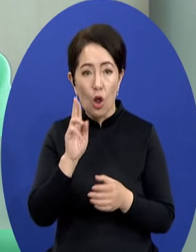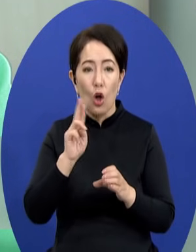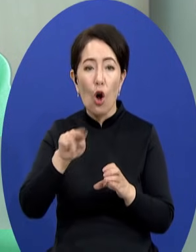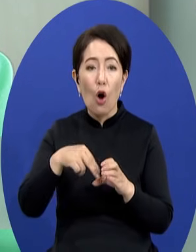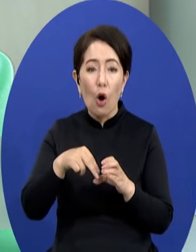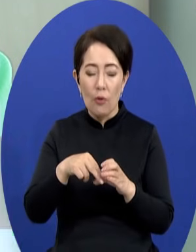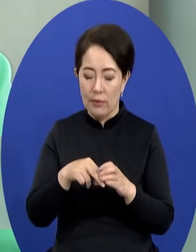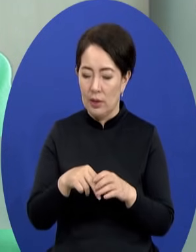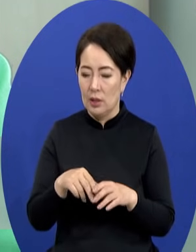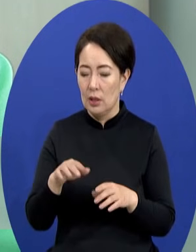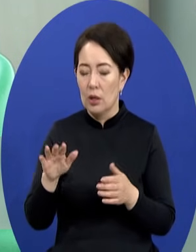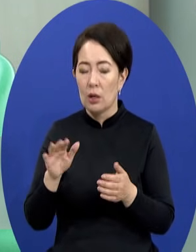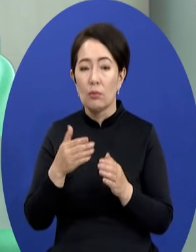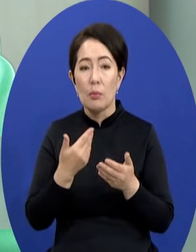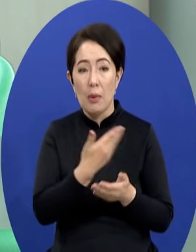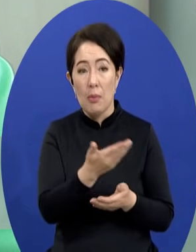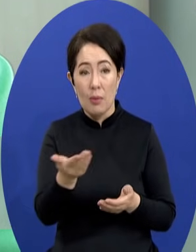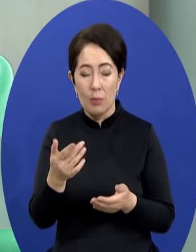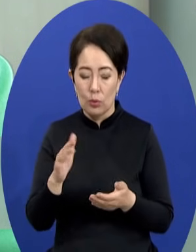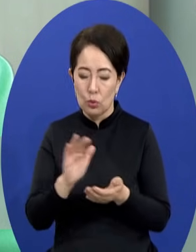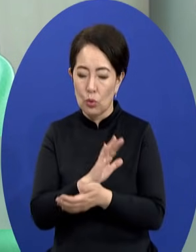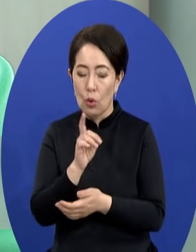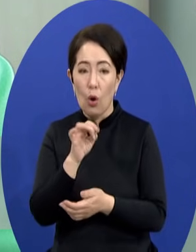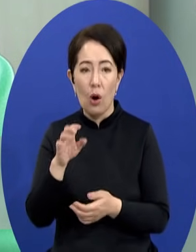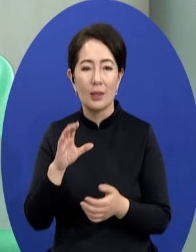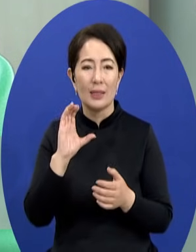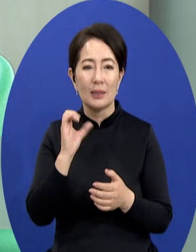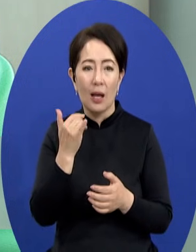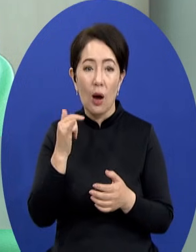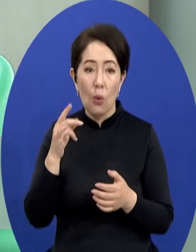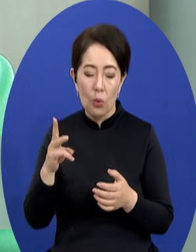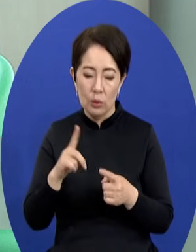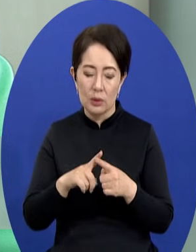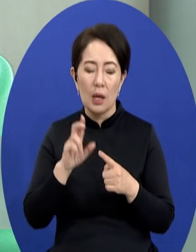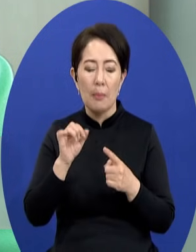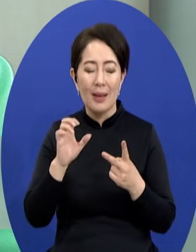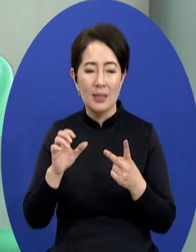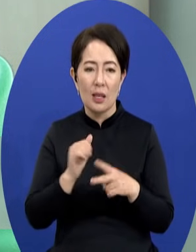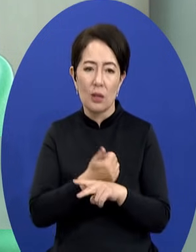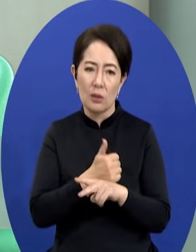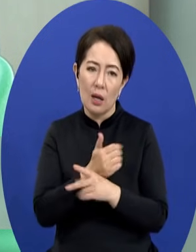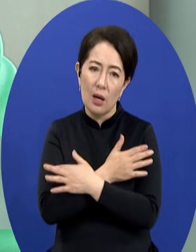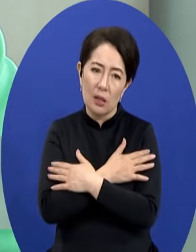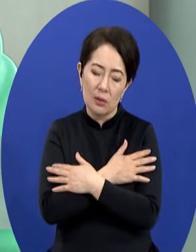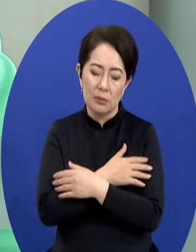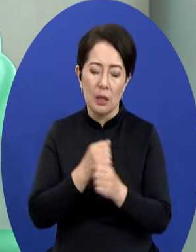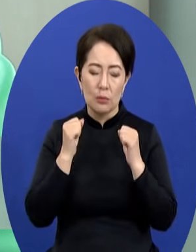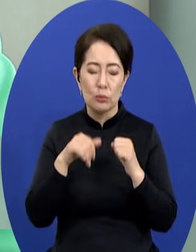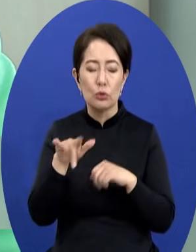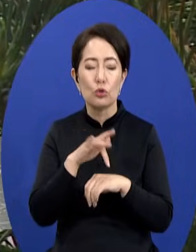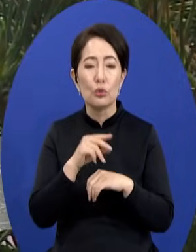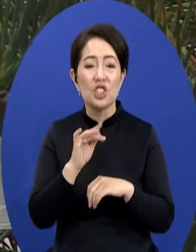явуулын үйлчлэгээтэй төвөө олны цэг, саун, басын, амралтын газар, жуулчны бааз, чирэгжүүлэх фильтржуулалтын төв